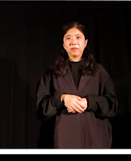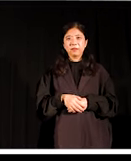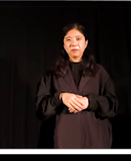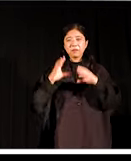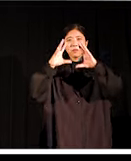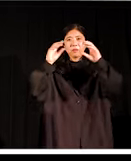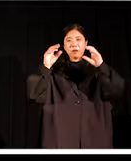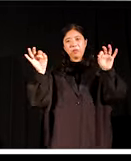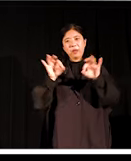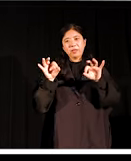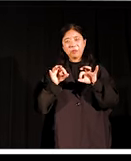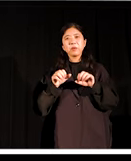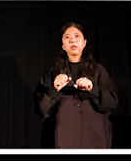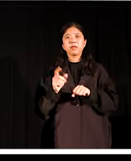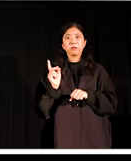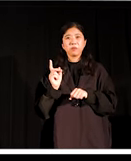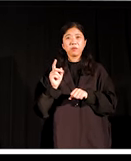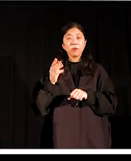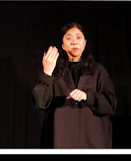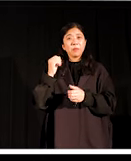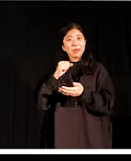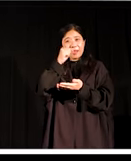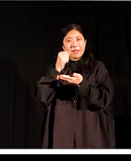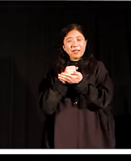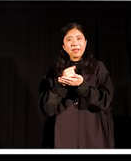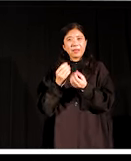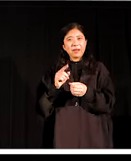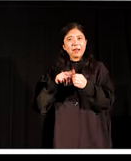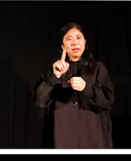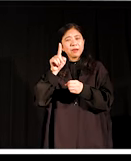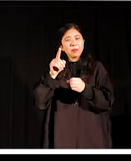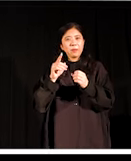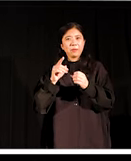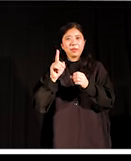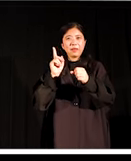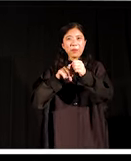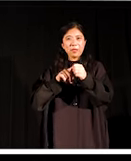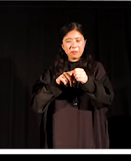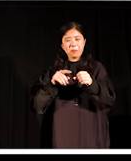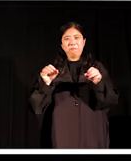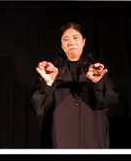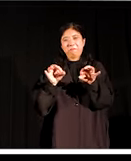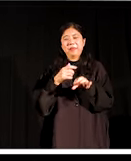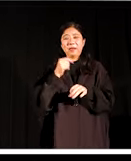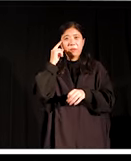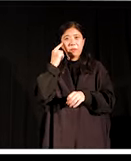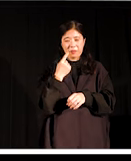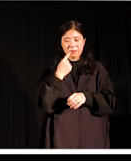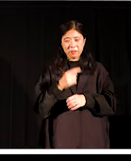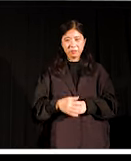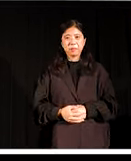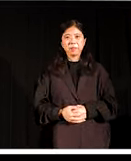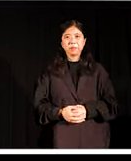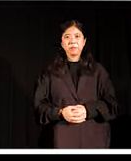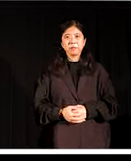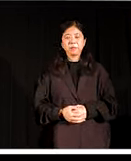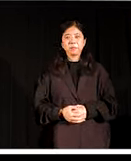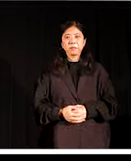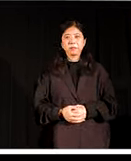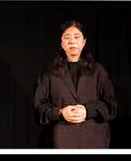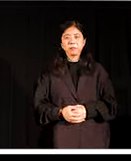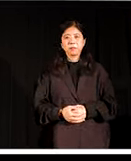やっていてですねまあのこない達成したので来年の会員に向けてあのしっかり準備を進めていきたいと思います